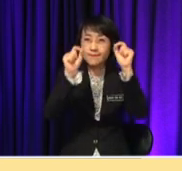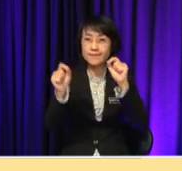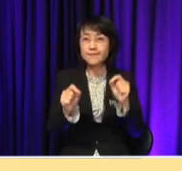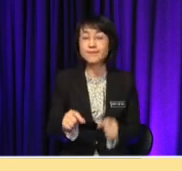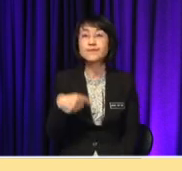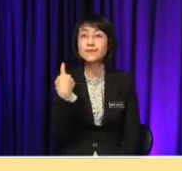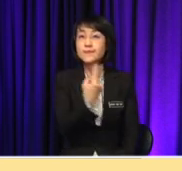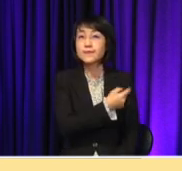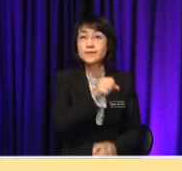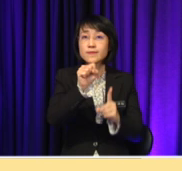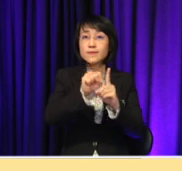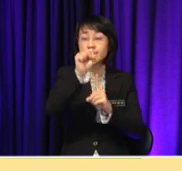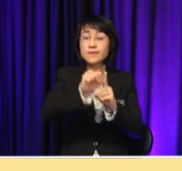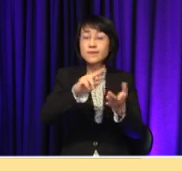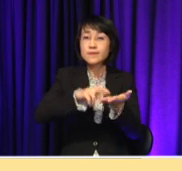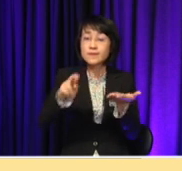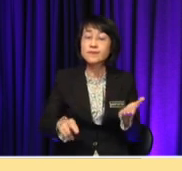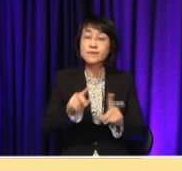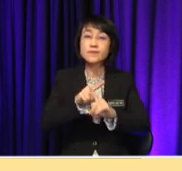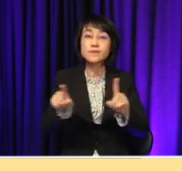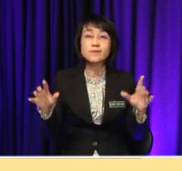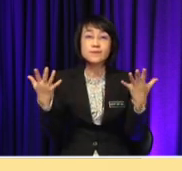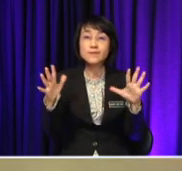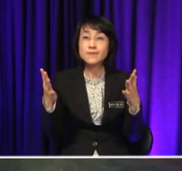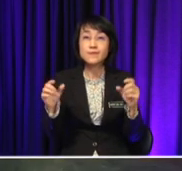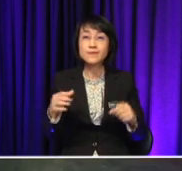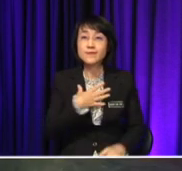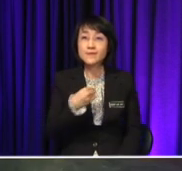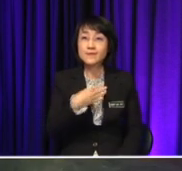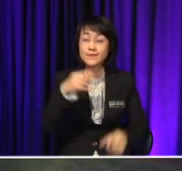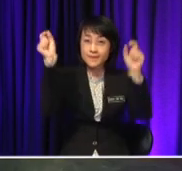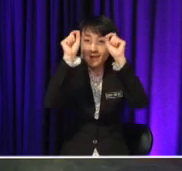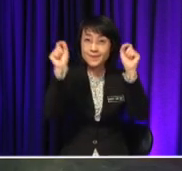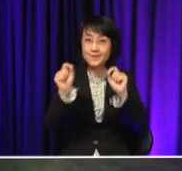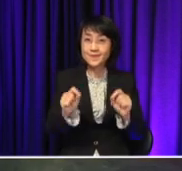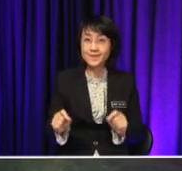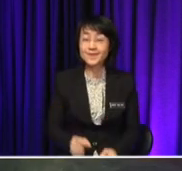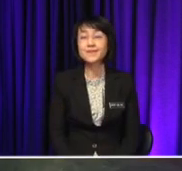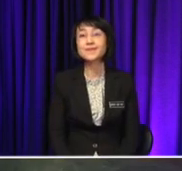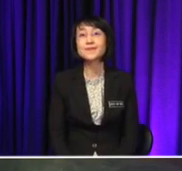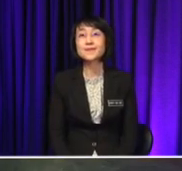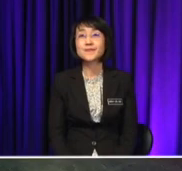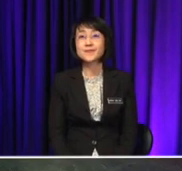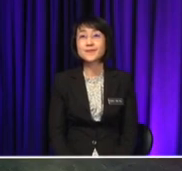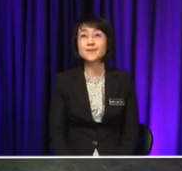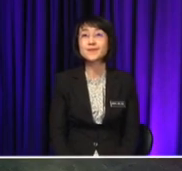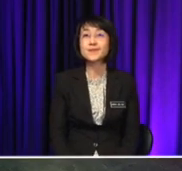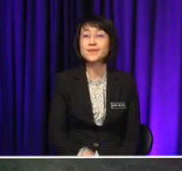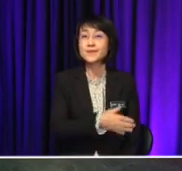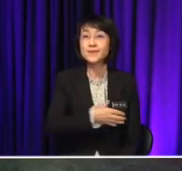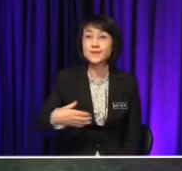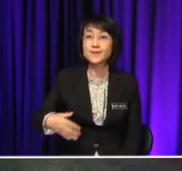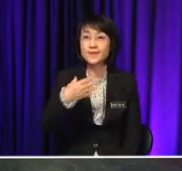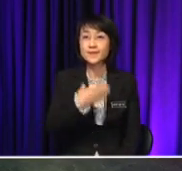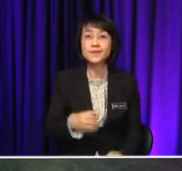kalau ada salah lagi minum ABC Oke tapi dia ada bezel oke di